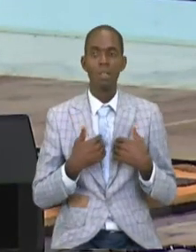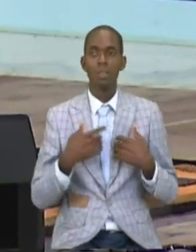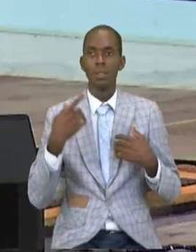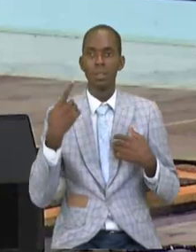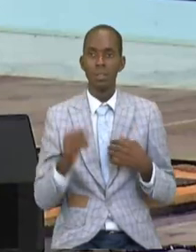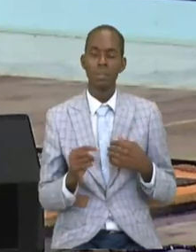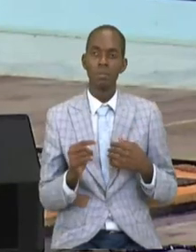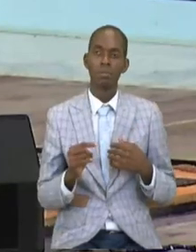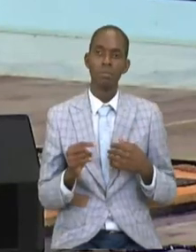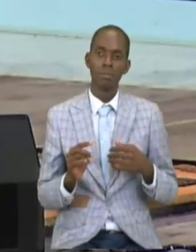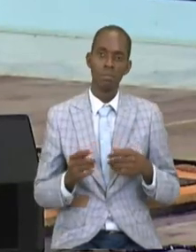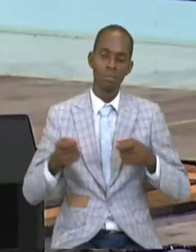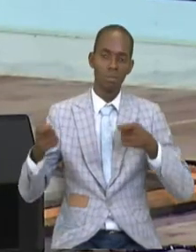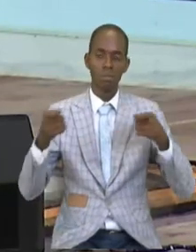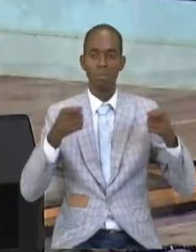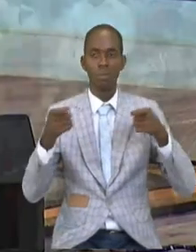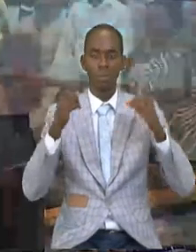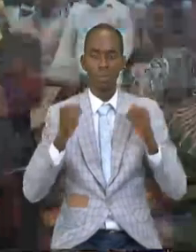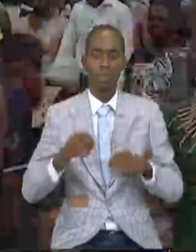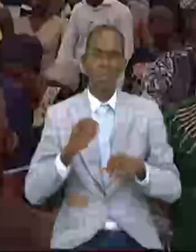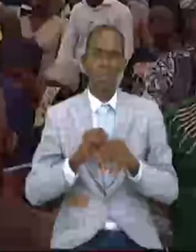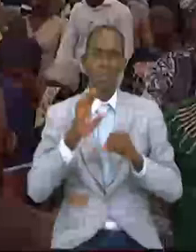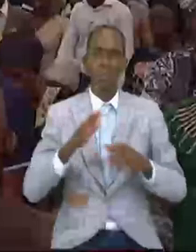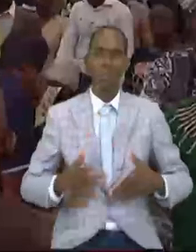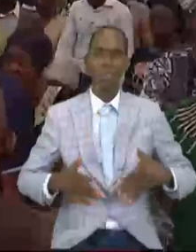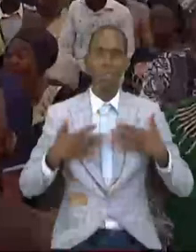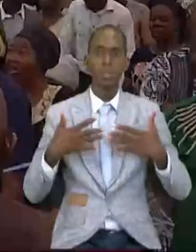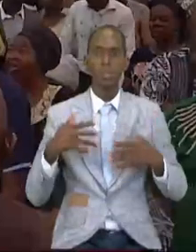Qu'il ait le dessus sur votre vie.